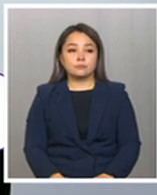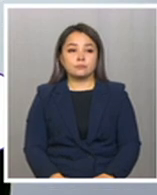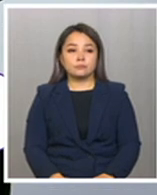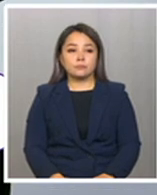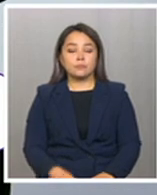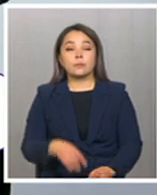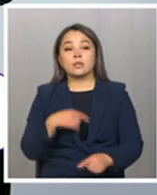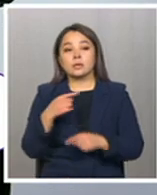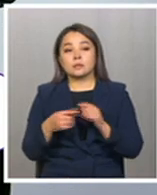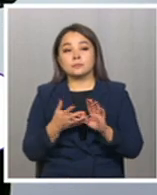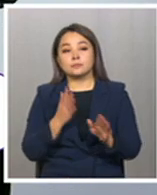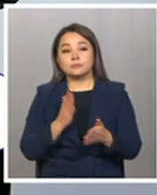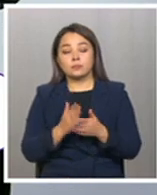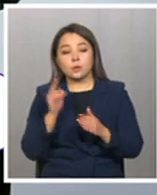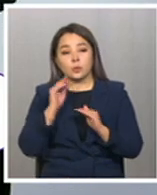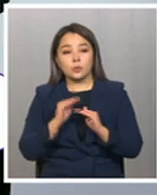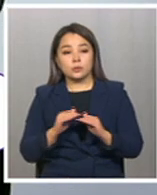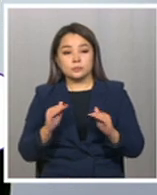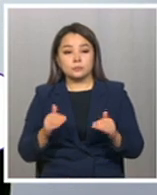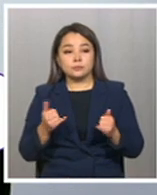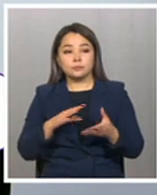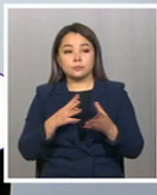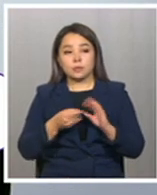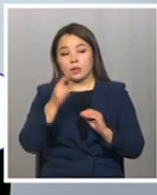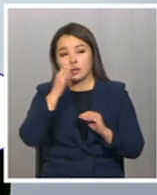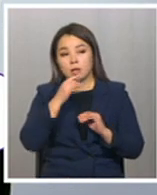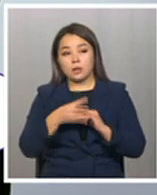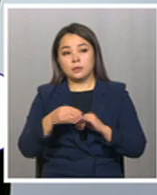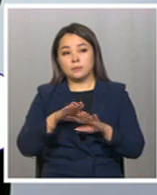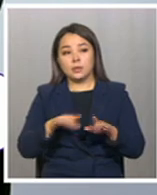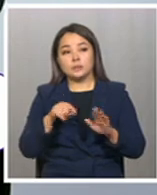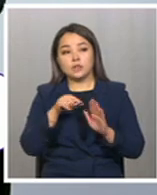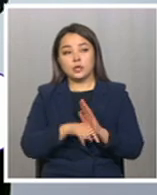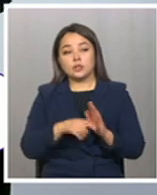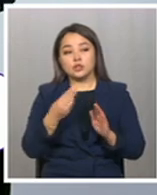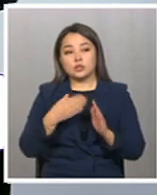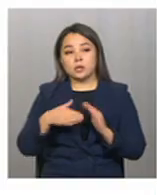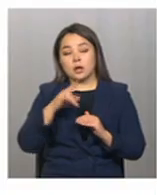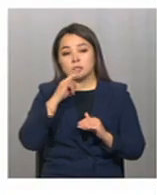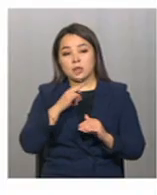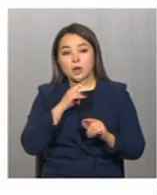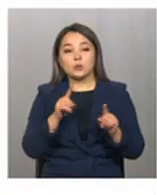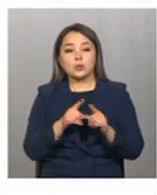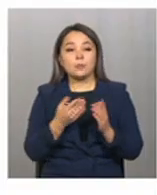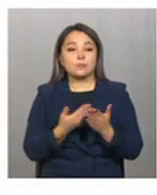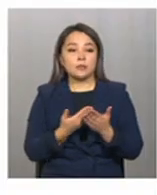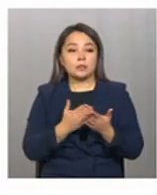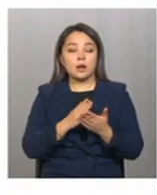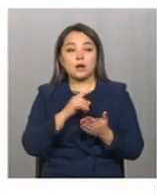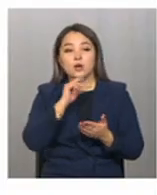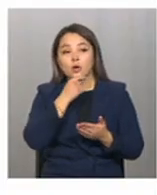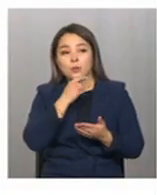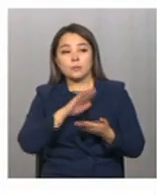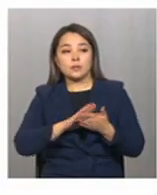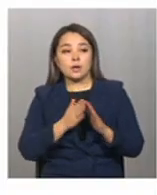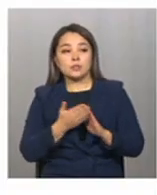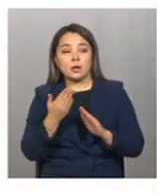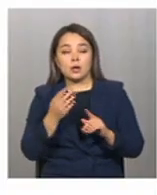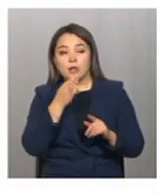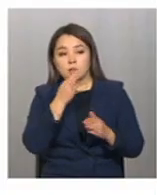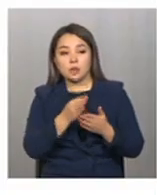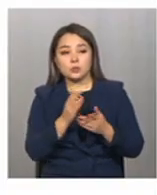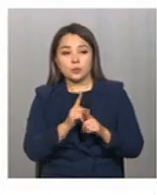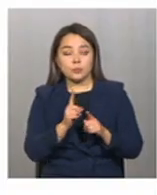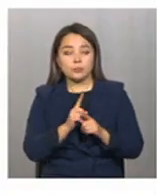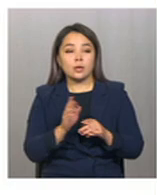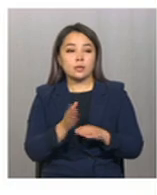Келесі кезекте оқушылар, жалпы Қазақстан аймақтарының ішінде біз Шығыс Қазақстан мысалында экономикалық әлеуметтік жағдайға SWOT